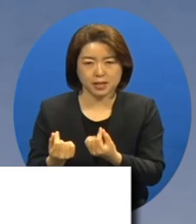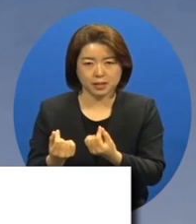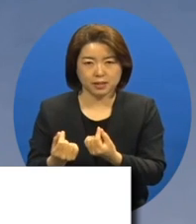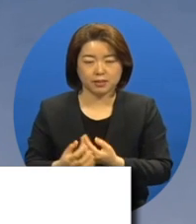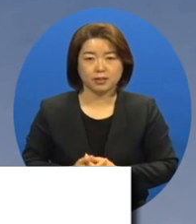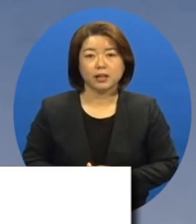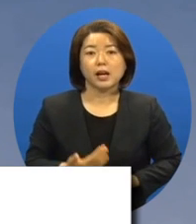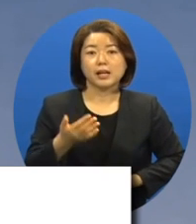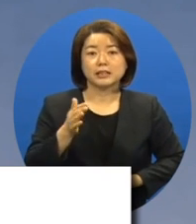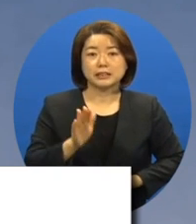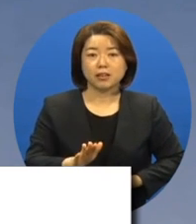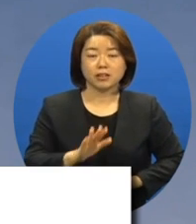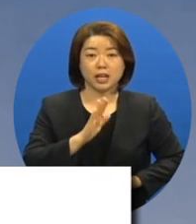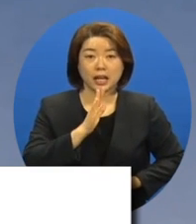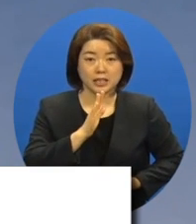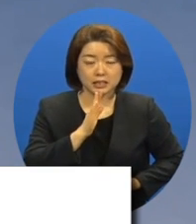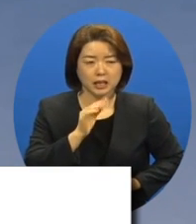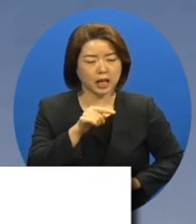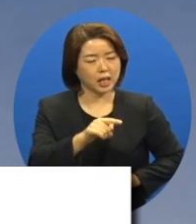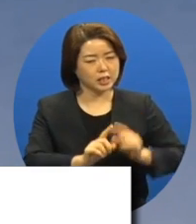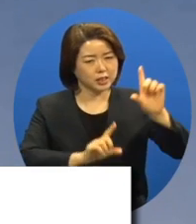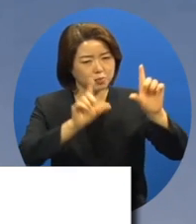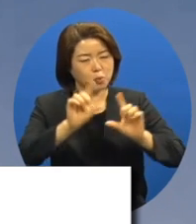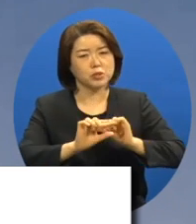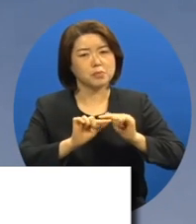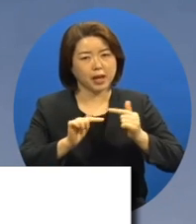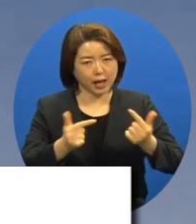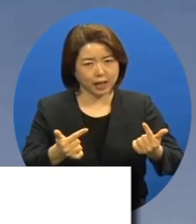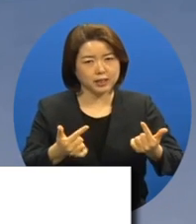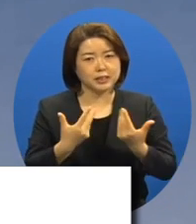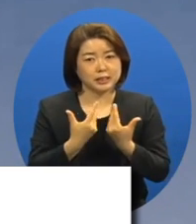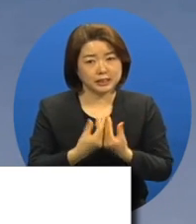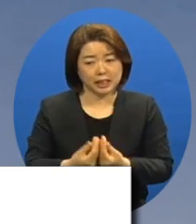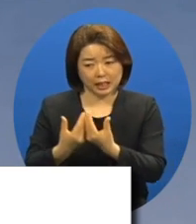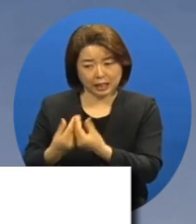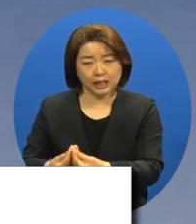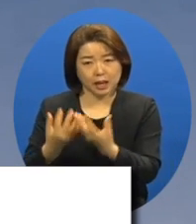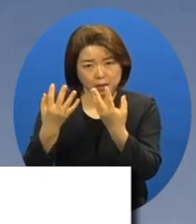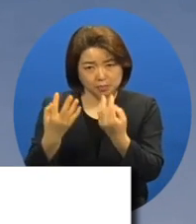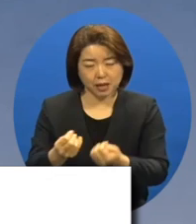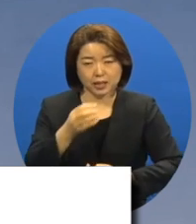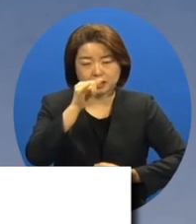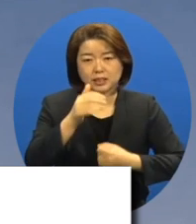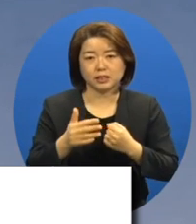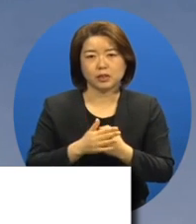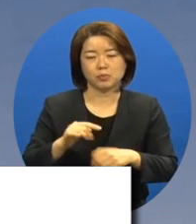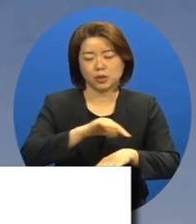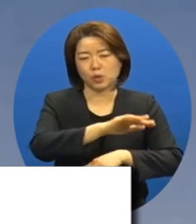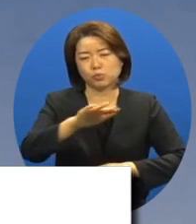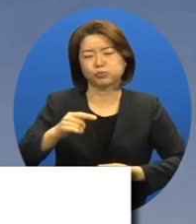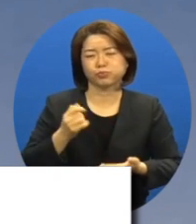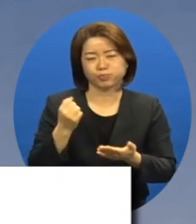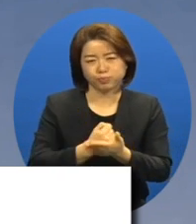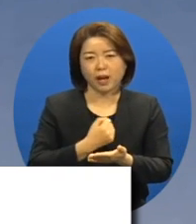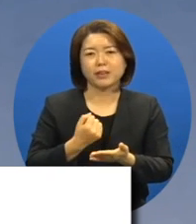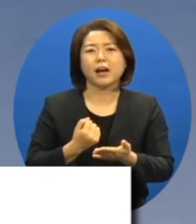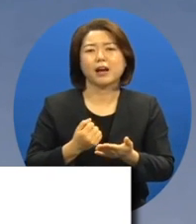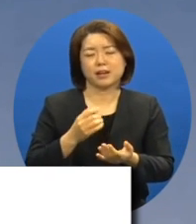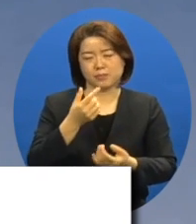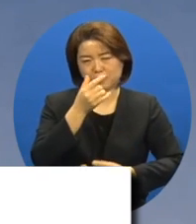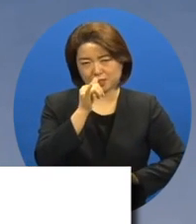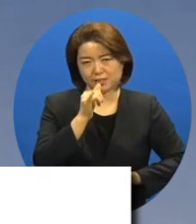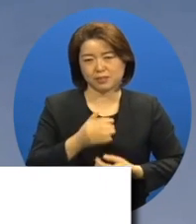그런데 실제 는 그게 아닌 경우가 있어서 우리를 참 안타깝게 합니다 교회로 모여서